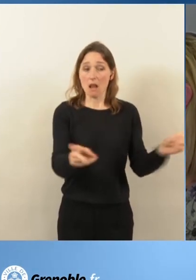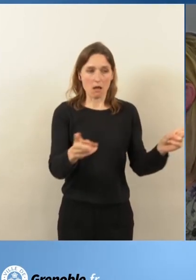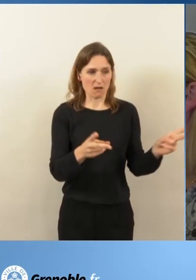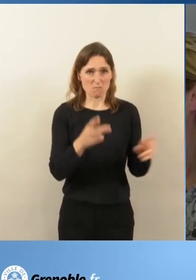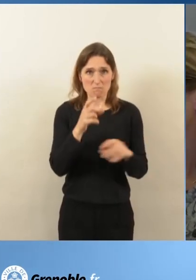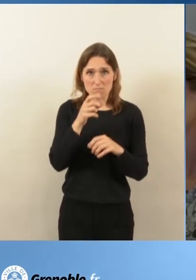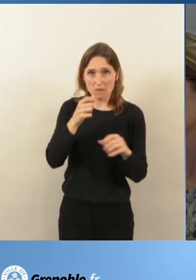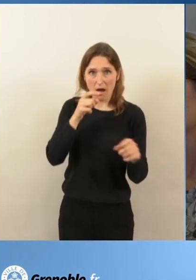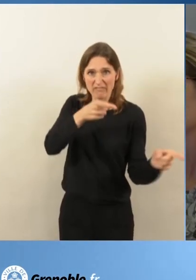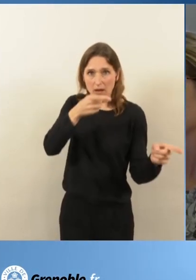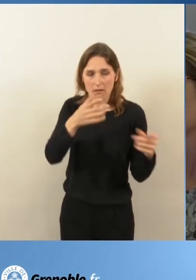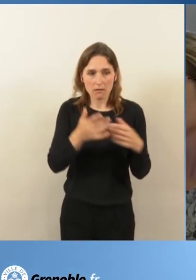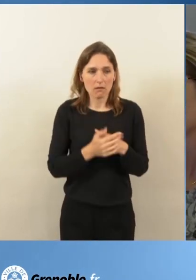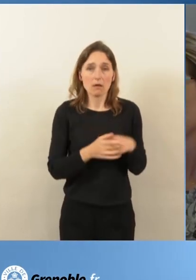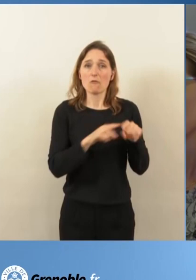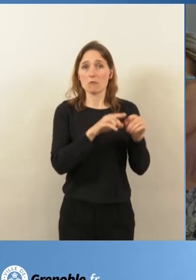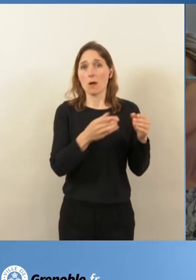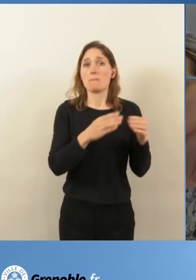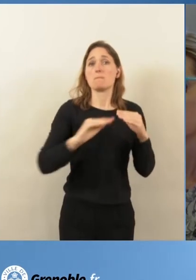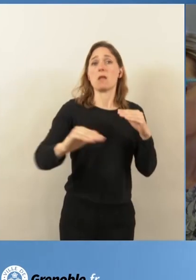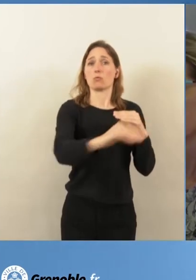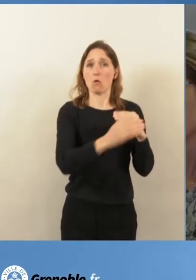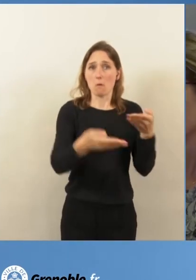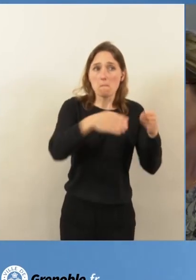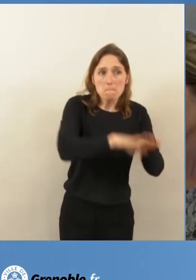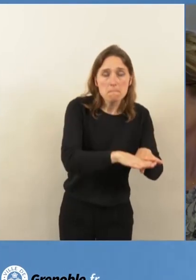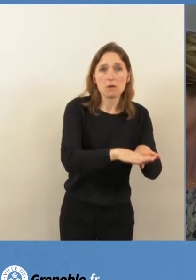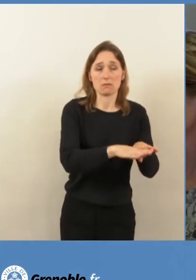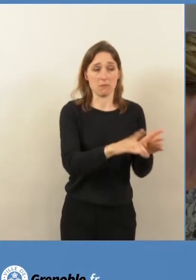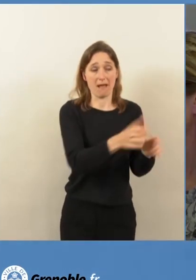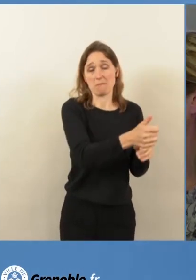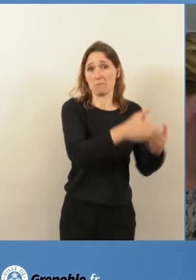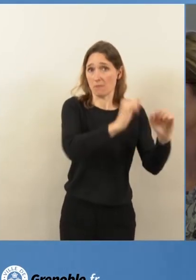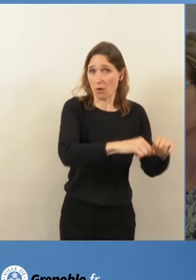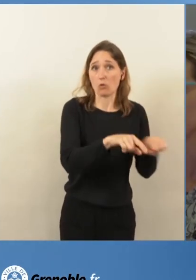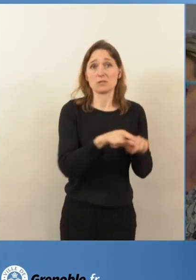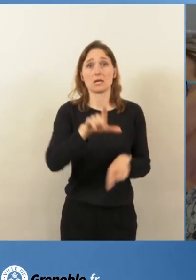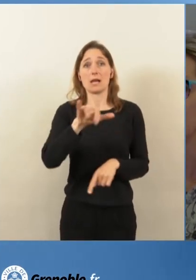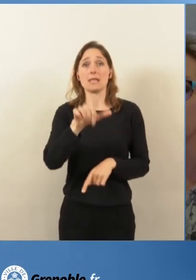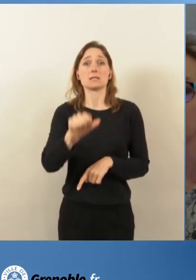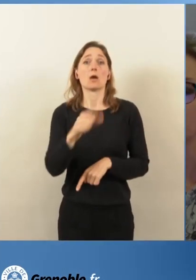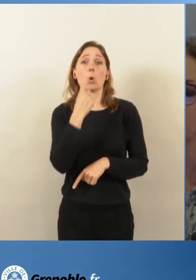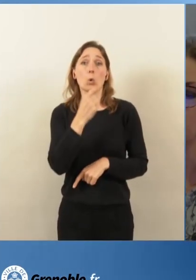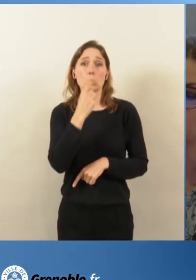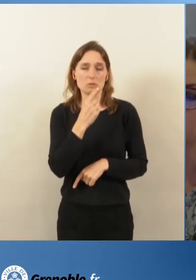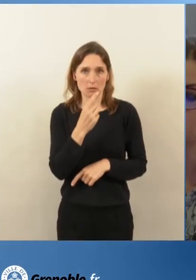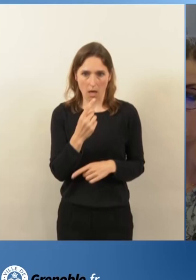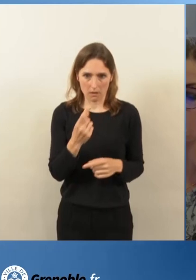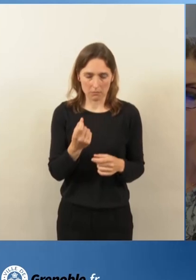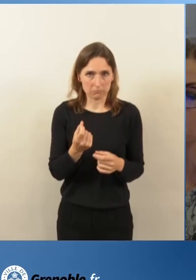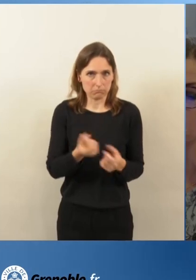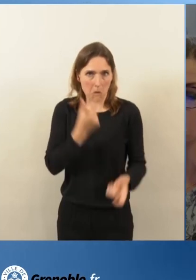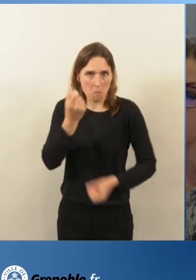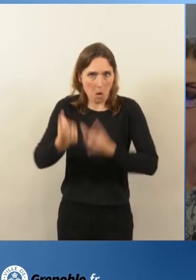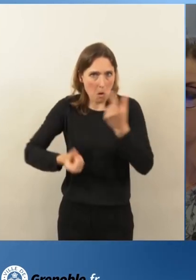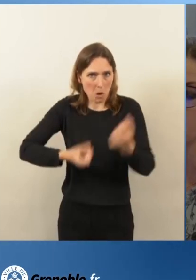son accord on sait ce qu'il en est du lys rouge devenu un far west insupportable où il n'y aura bientôt plus d'habitants et dans le